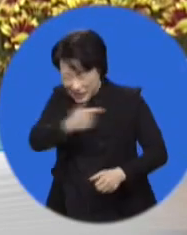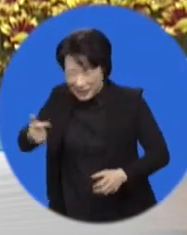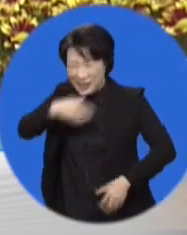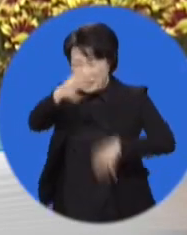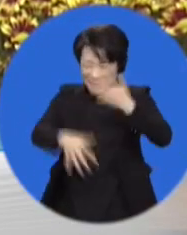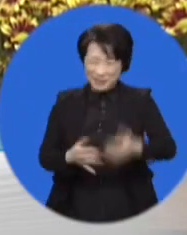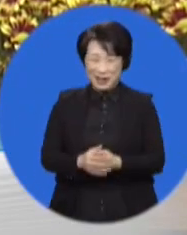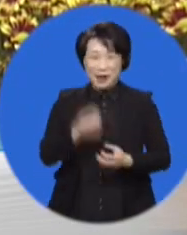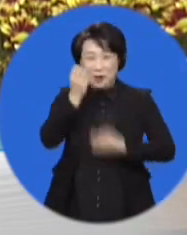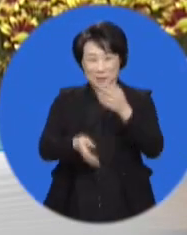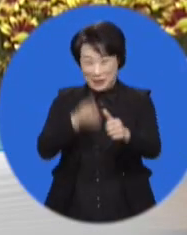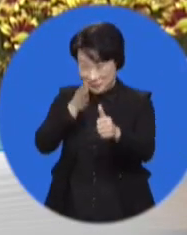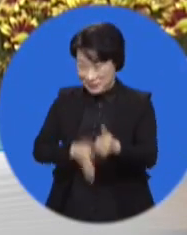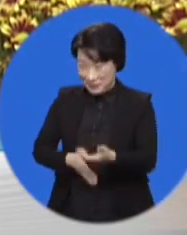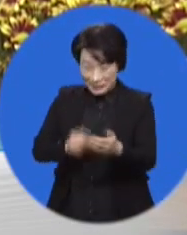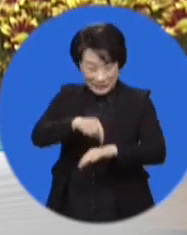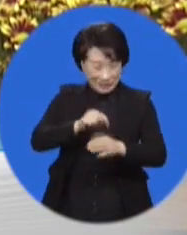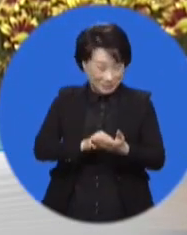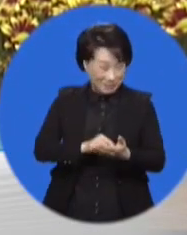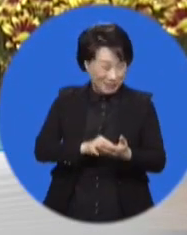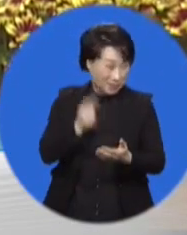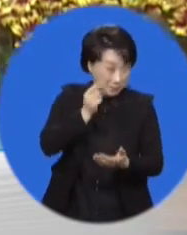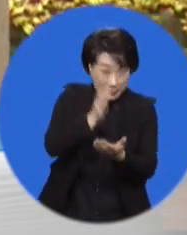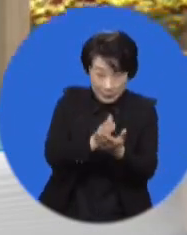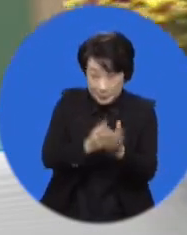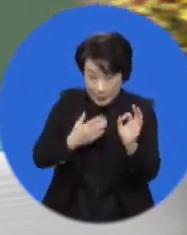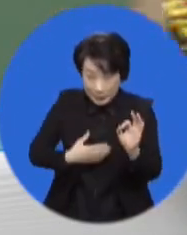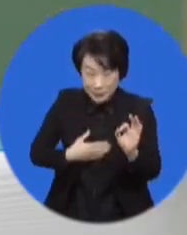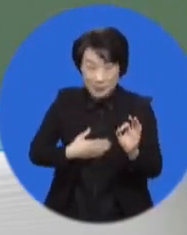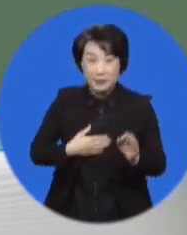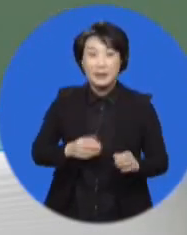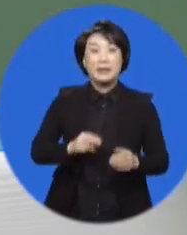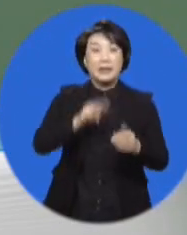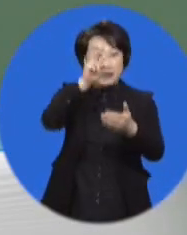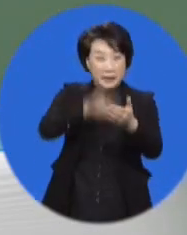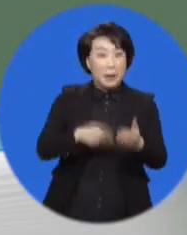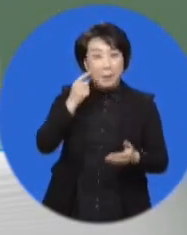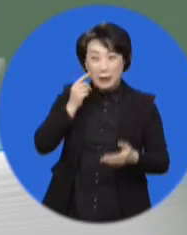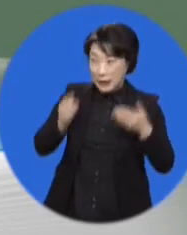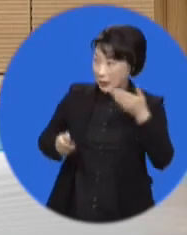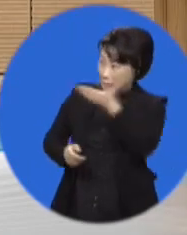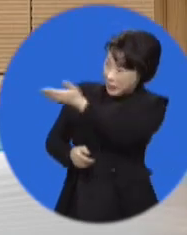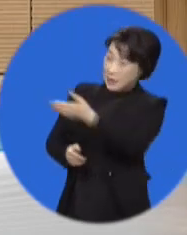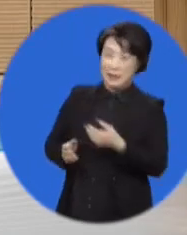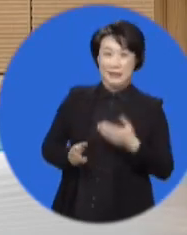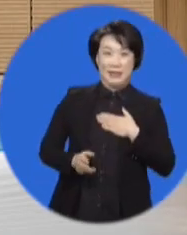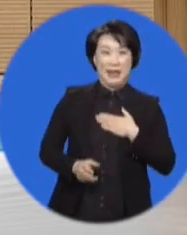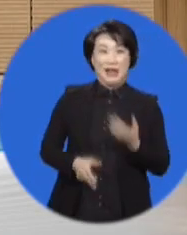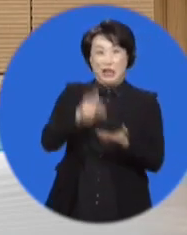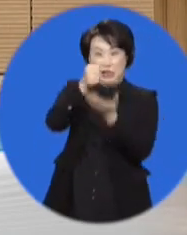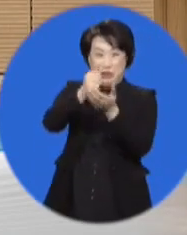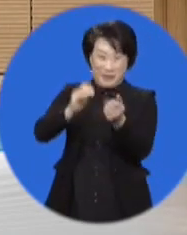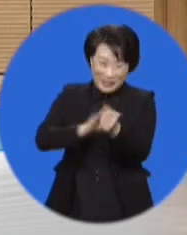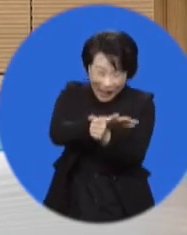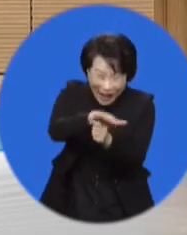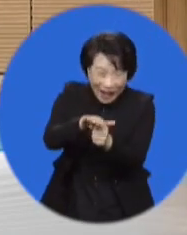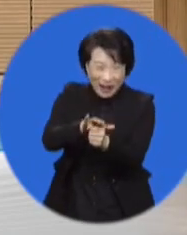질른다. 한번 진실한 마음으로 거짓말하지 말고 다 같이 읽습니다. 시작.